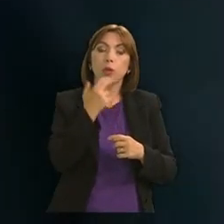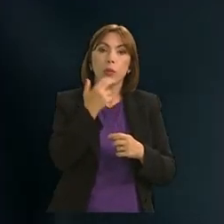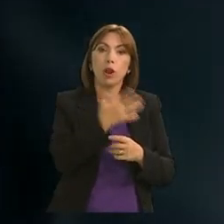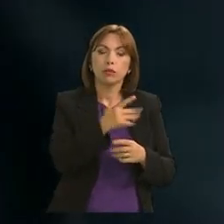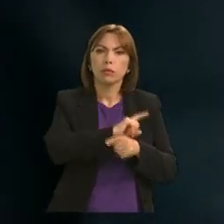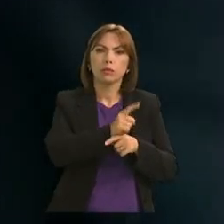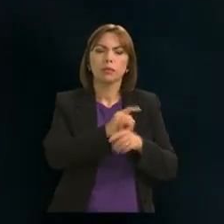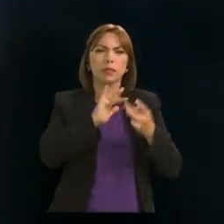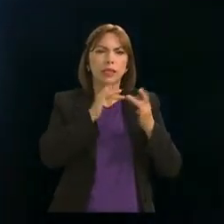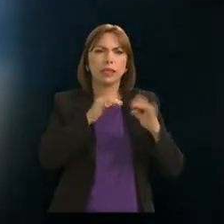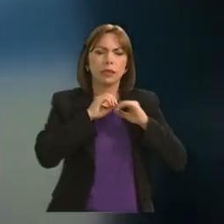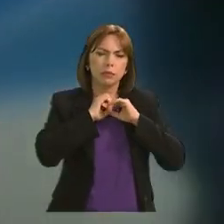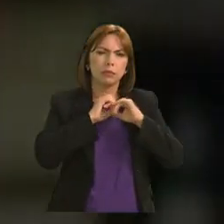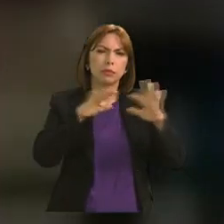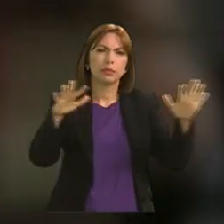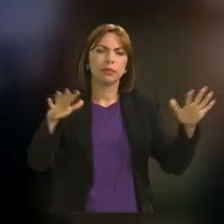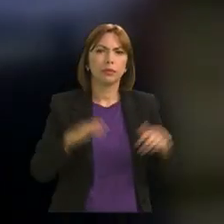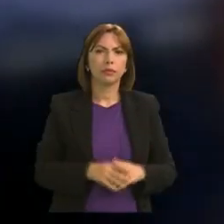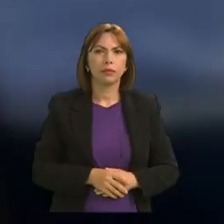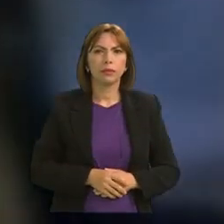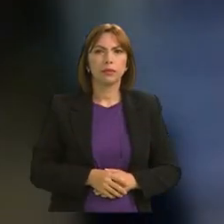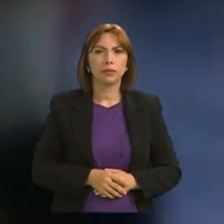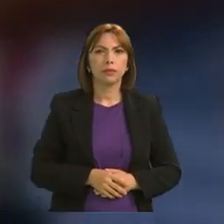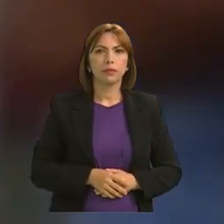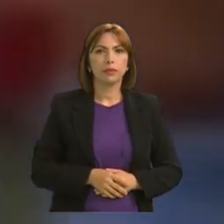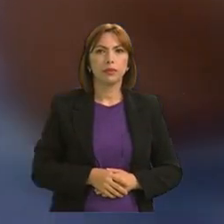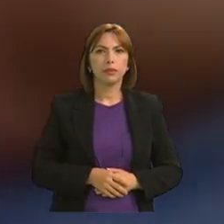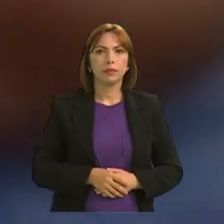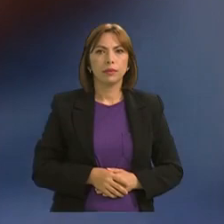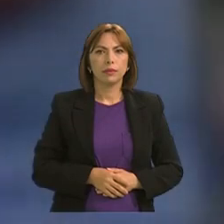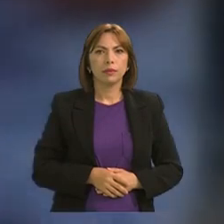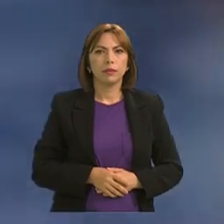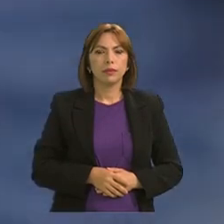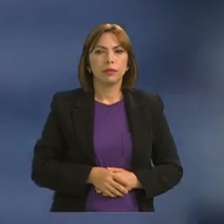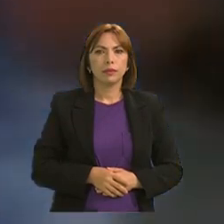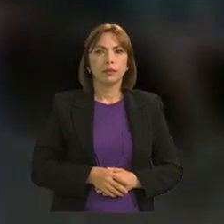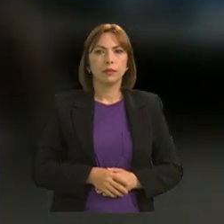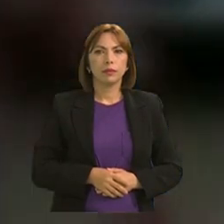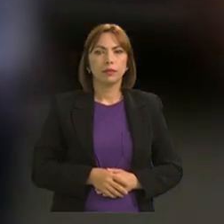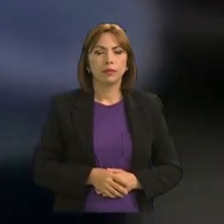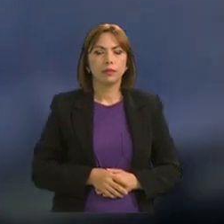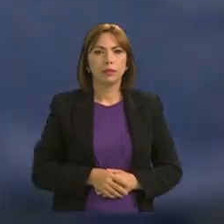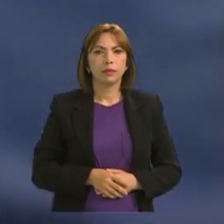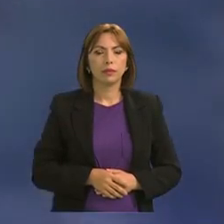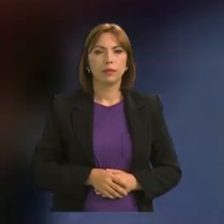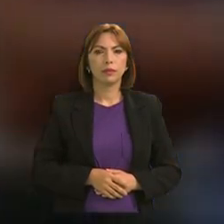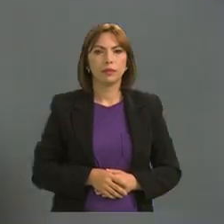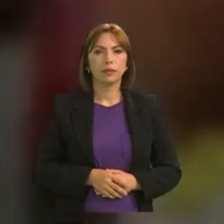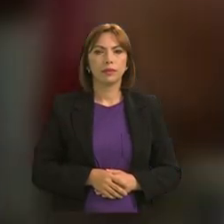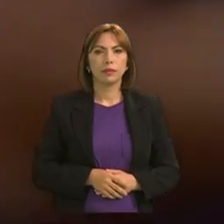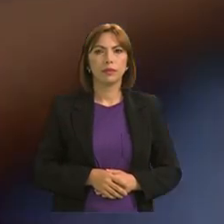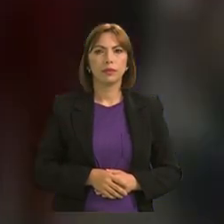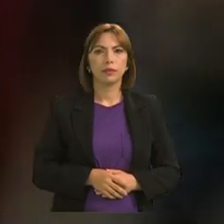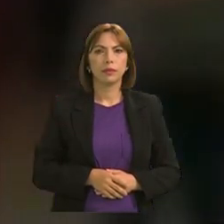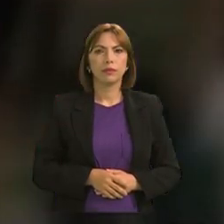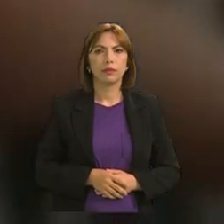ajuns rapid pe rețelele sociale. Filmează, că și noi am filmat! Și noi am filmat! Și noi am filmat! Că i-au